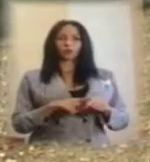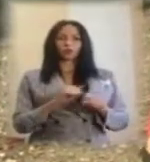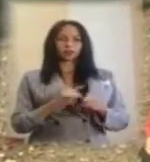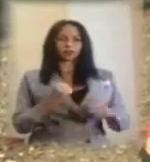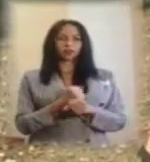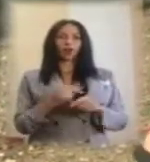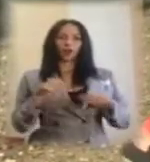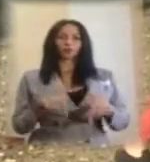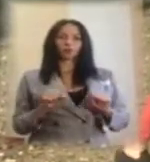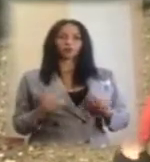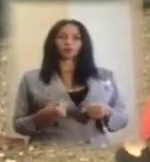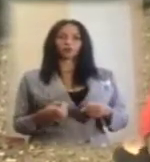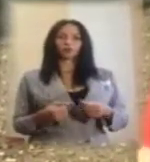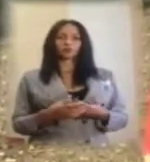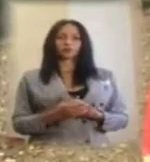здорово.